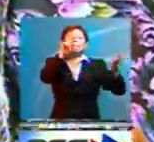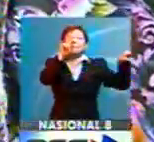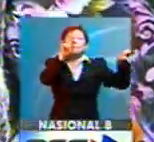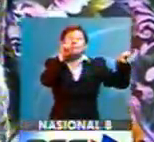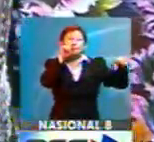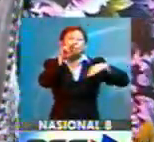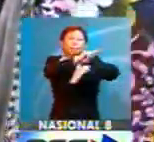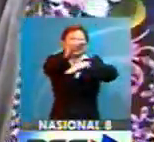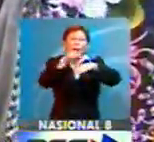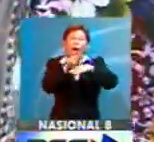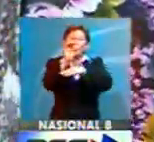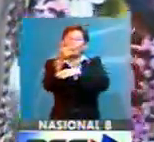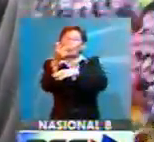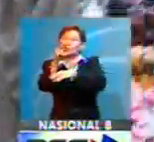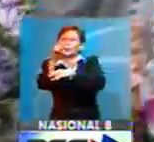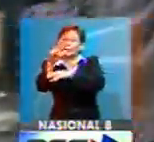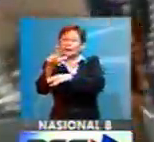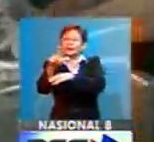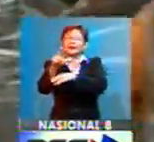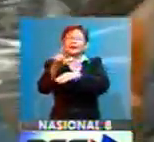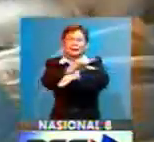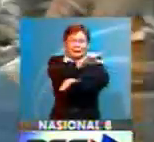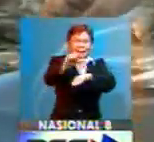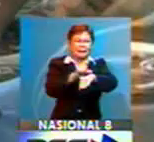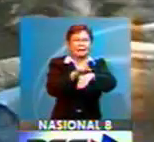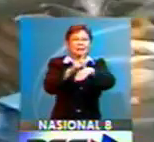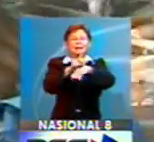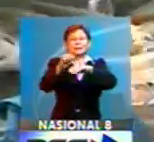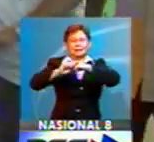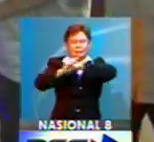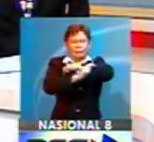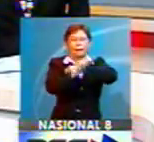Botanic Gardens Shah Alam di Taman Botani Negara.